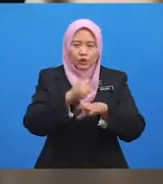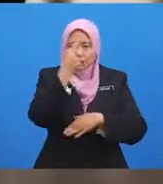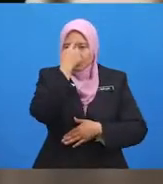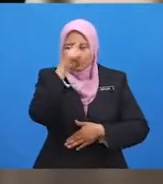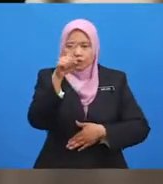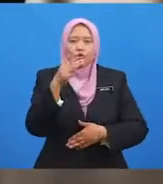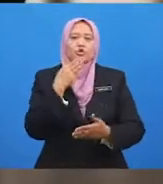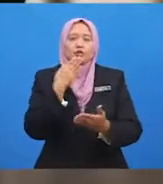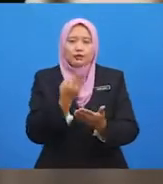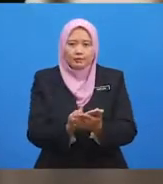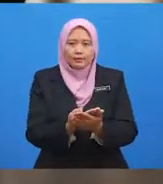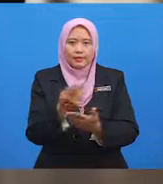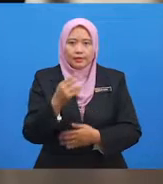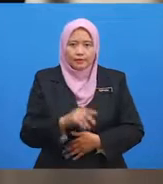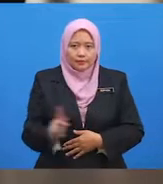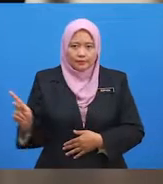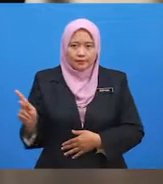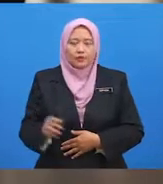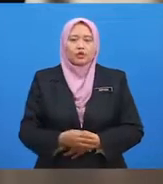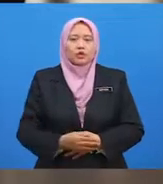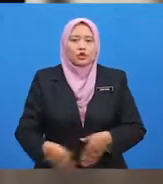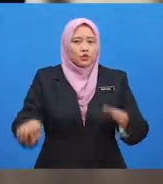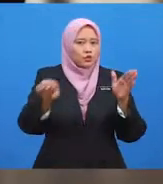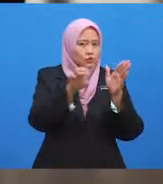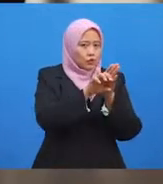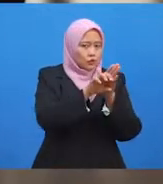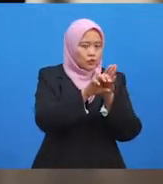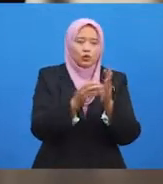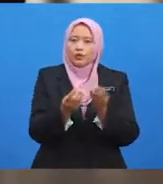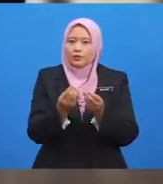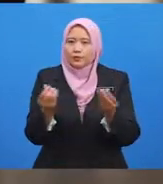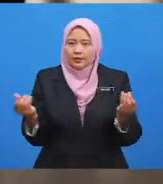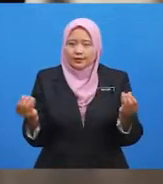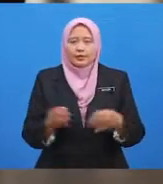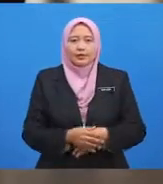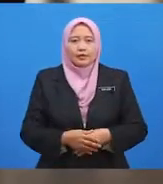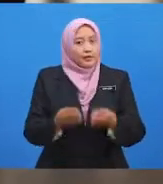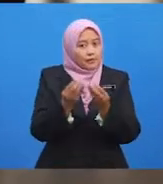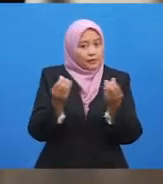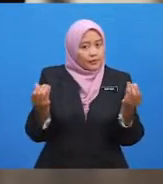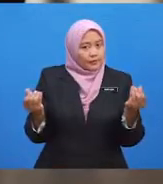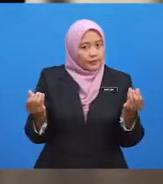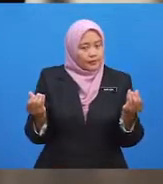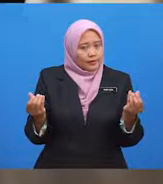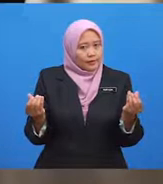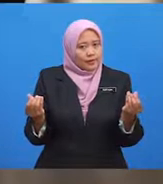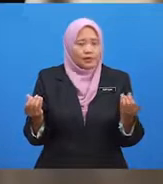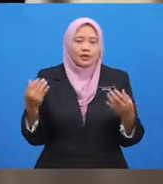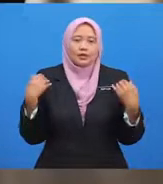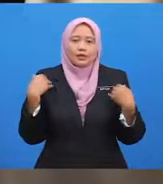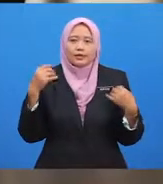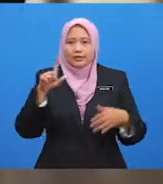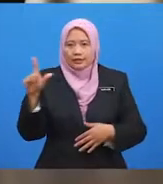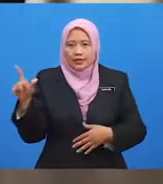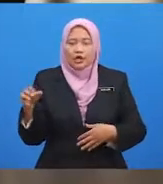Ustadzah beri contoh seperti tanah-tanah itu berbentuk physical yang tetap kekal sampai bila-bila